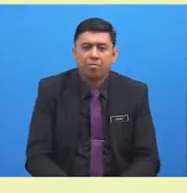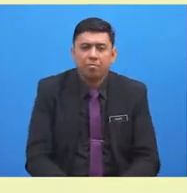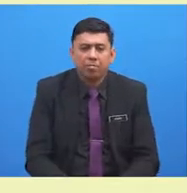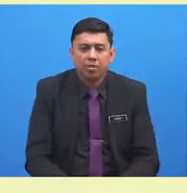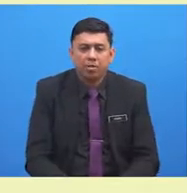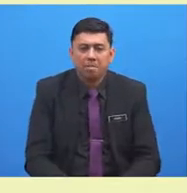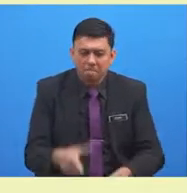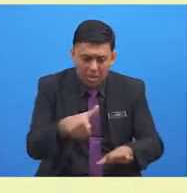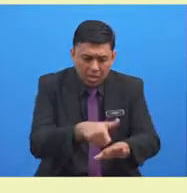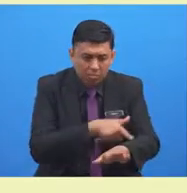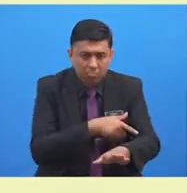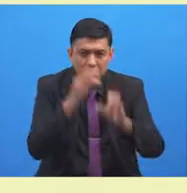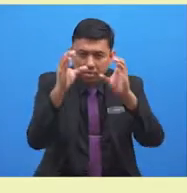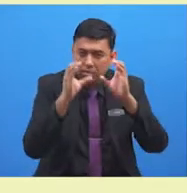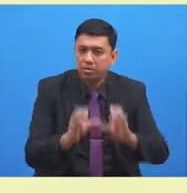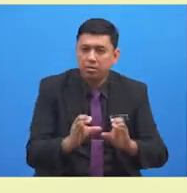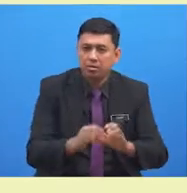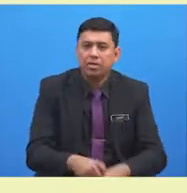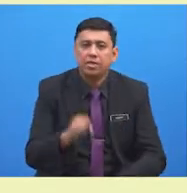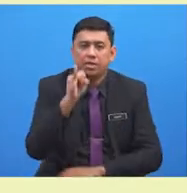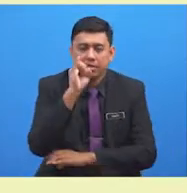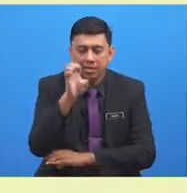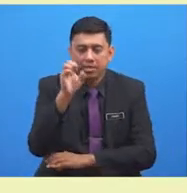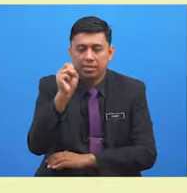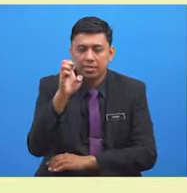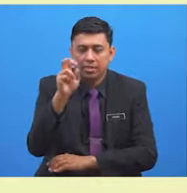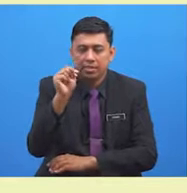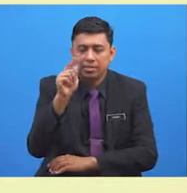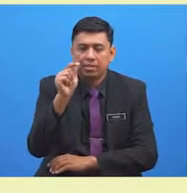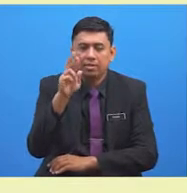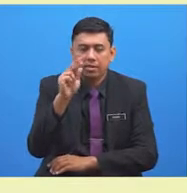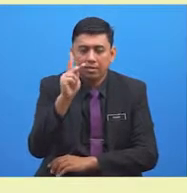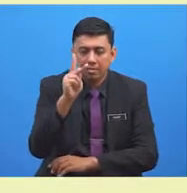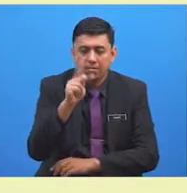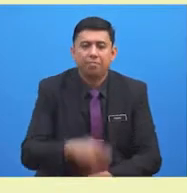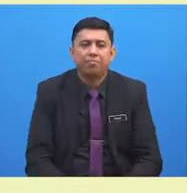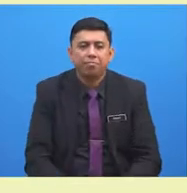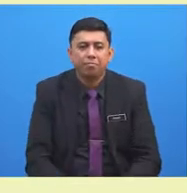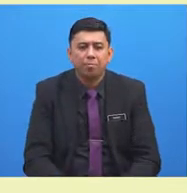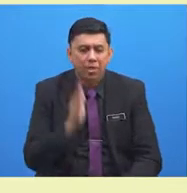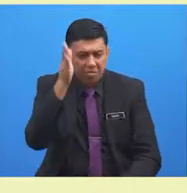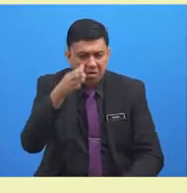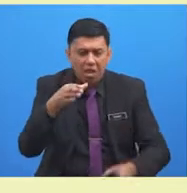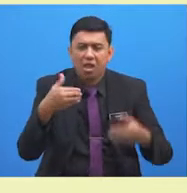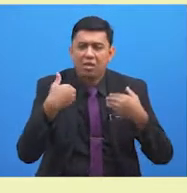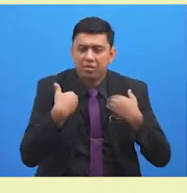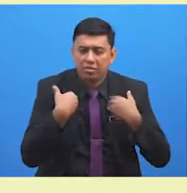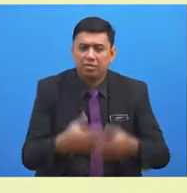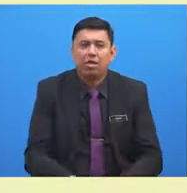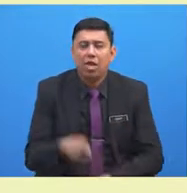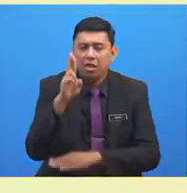akan kontrak memanjang secara isentrik. Atau dalam istilah mudah, diafragma akan